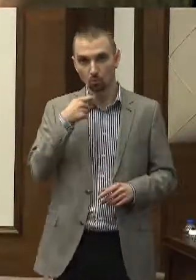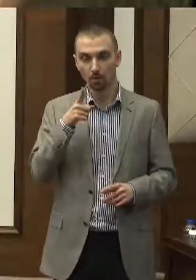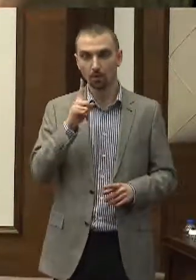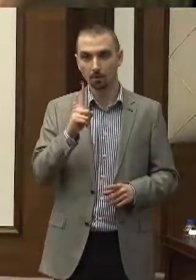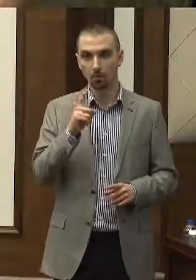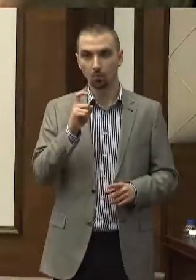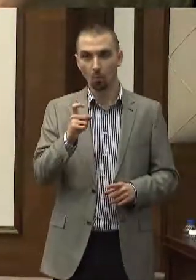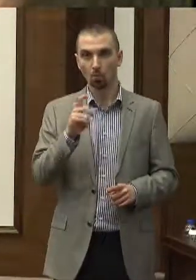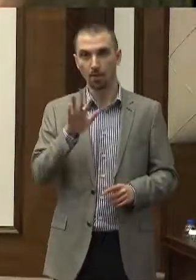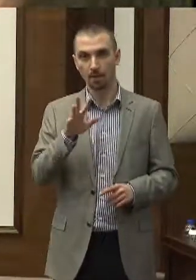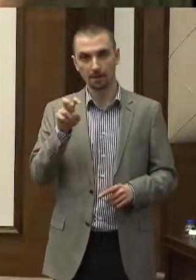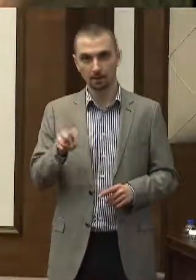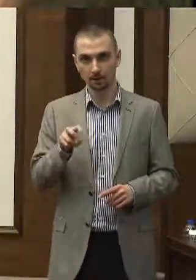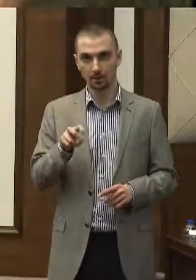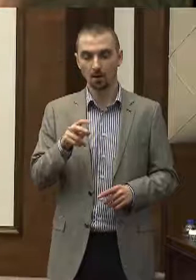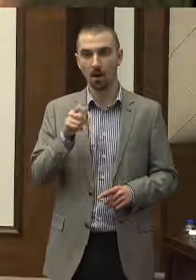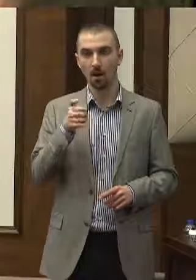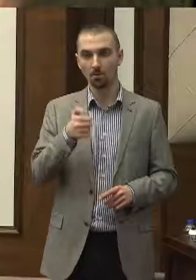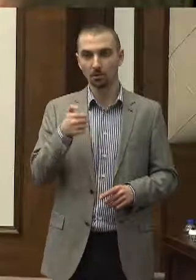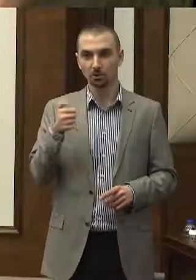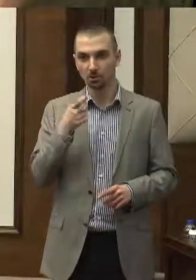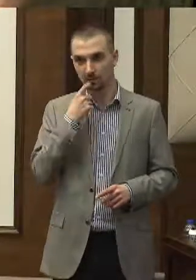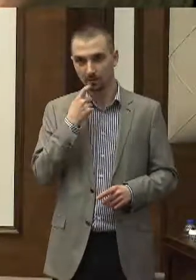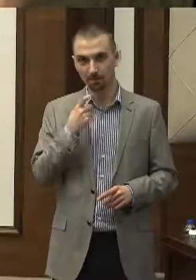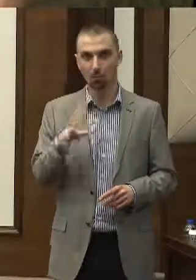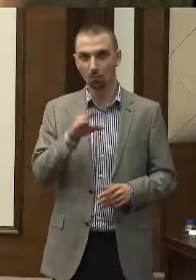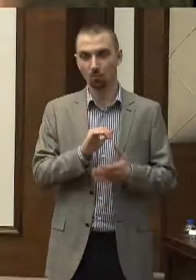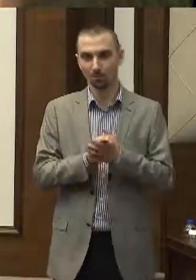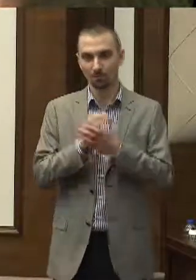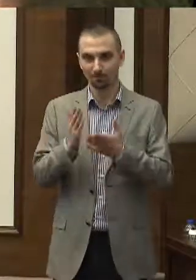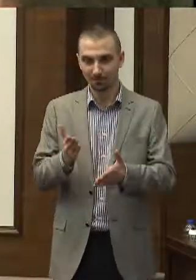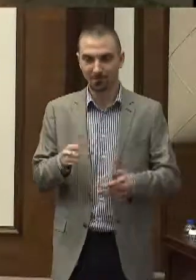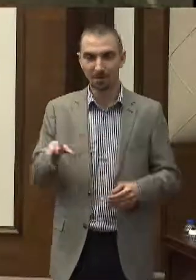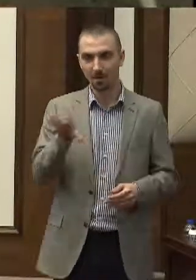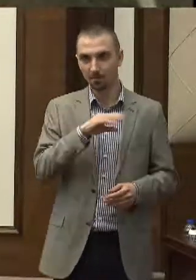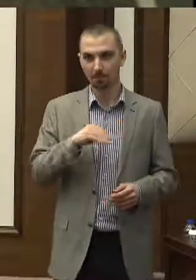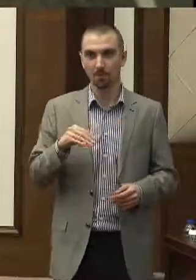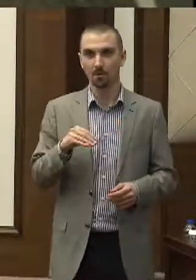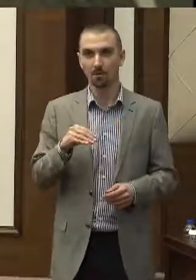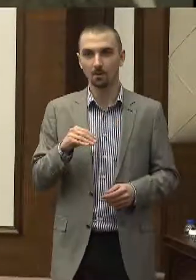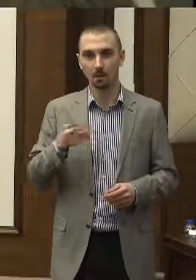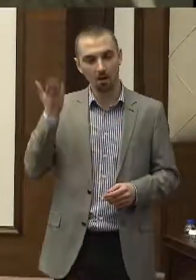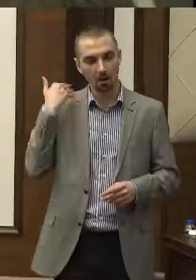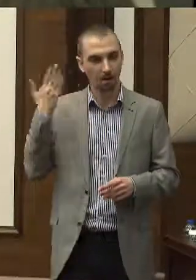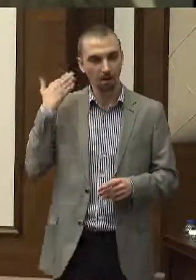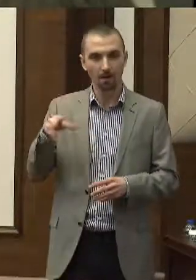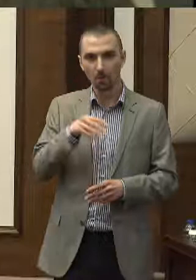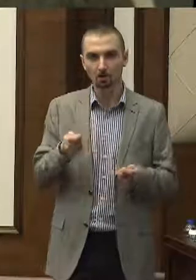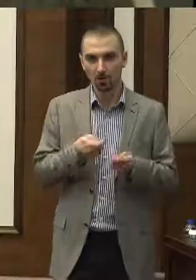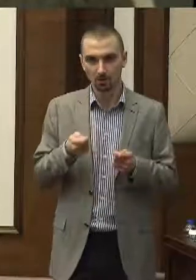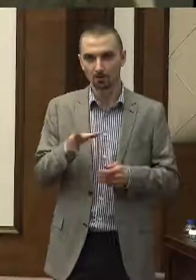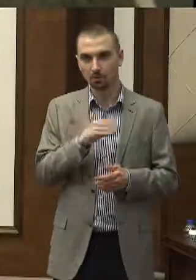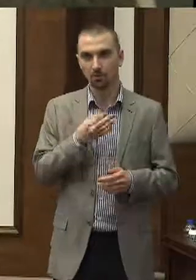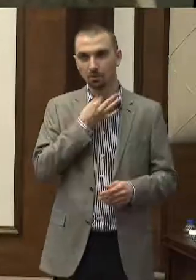Şubat 1958, 60. yılımız kutlu olsun. Nice seneler diyorum. Emeği geçen, geçmişte emek veren tüm çalışanlara teşekkür